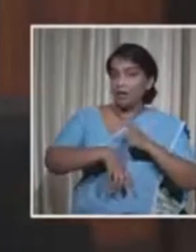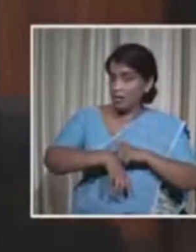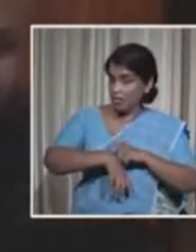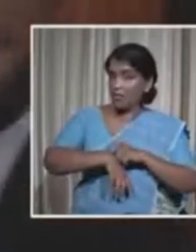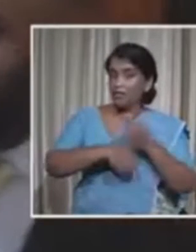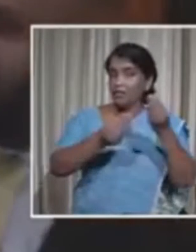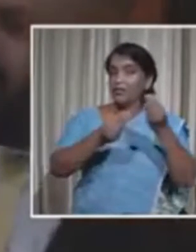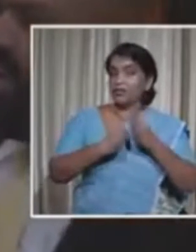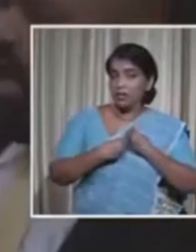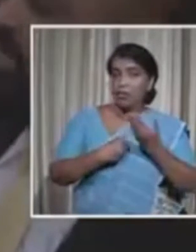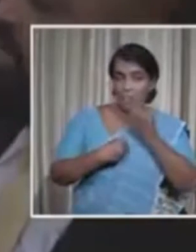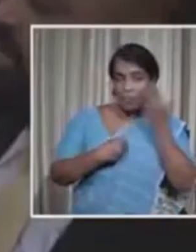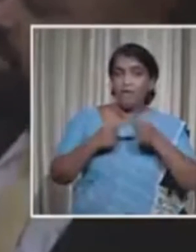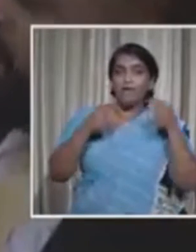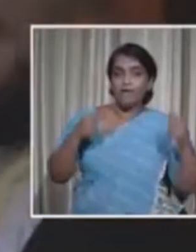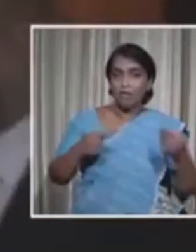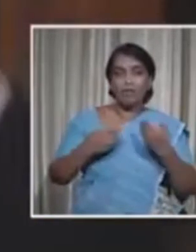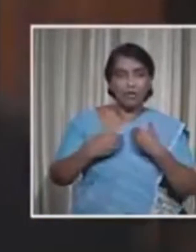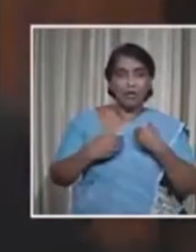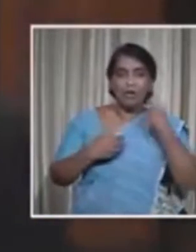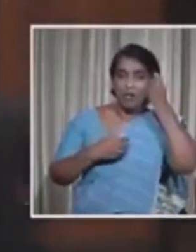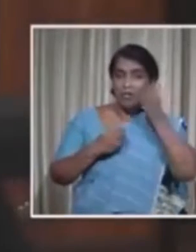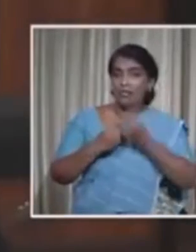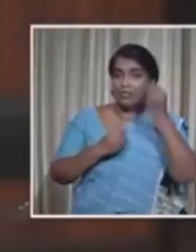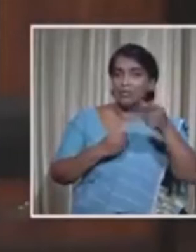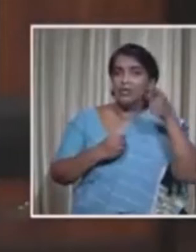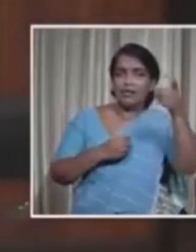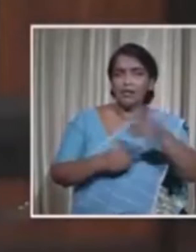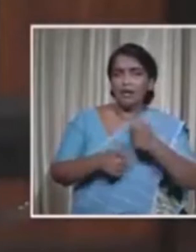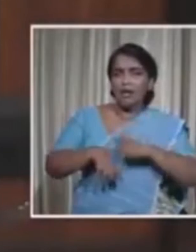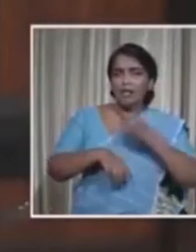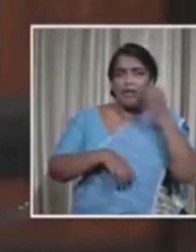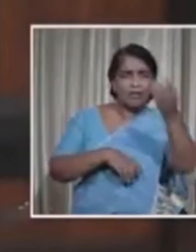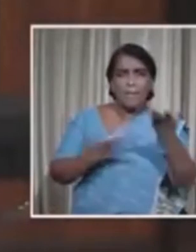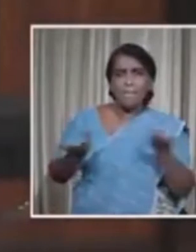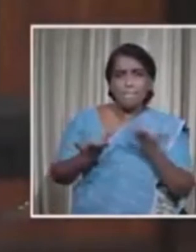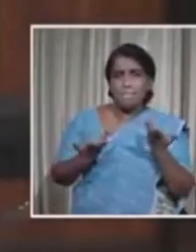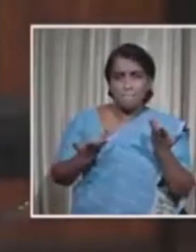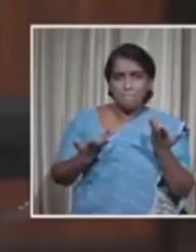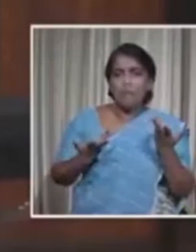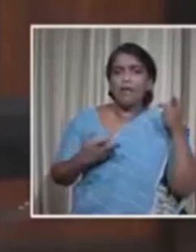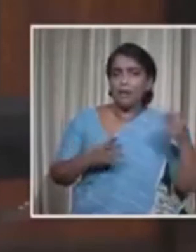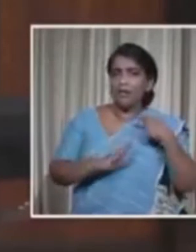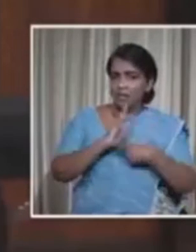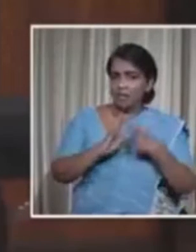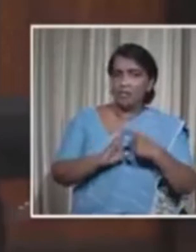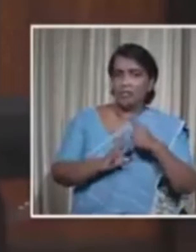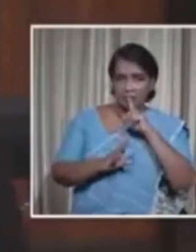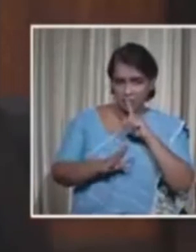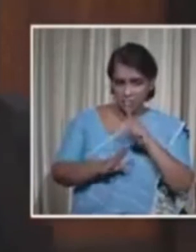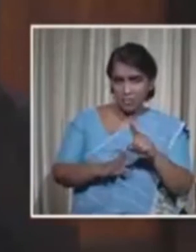ஏற்பட்டுள்ளது. பாராளுமன்ற அமர்வு இன்று காலை 10 மணிக்கு ஆரம்பமாகிய நிலையில் பாராளுமன்ற உறுப்பினர் முஷாரப்